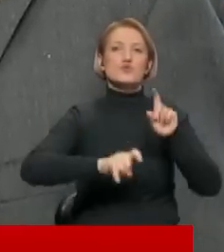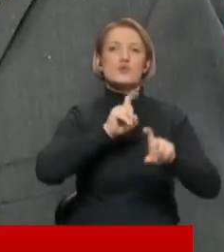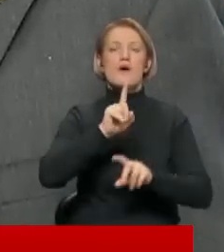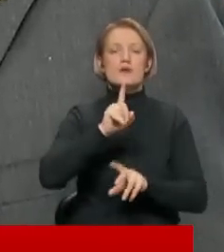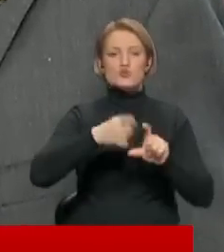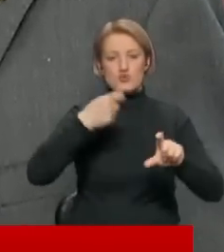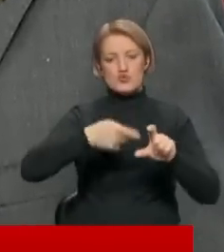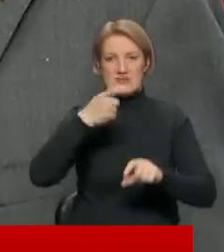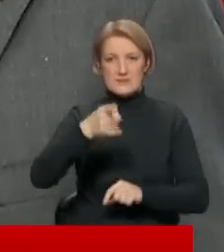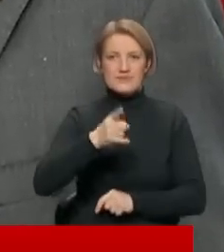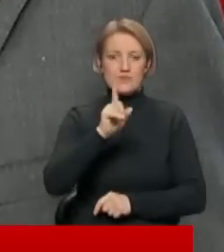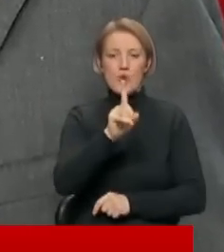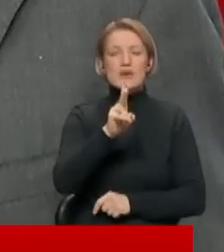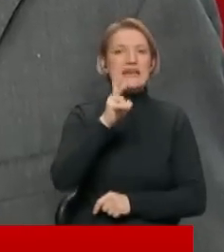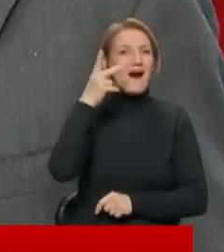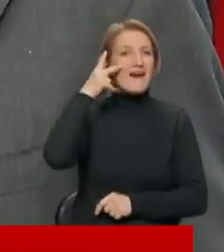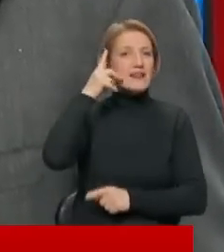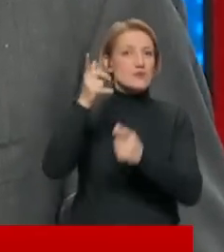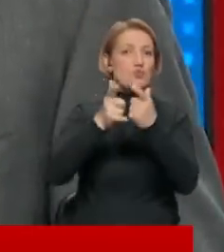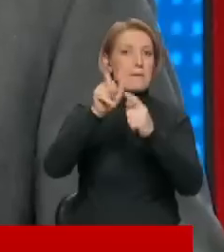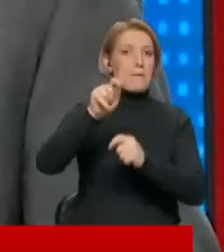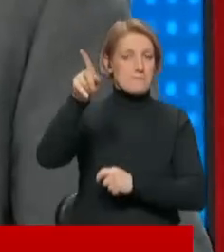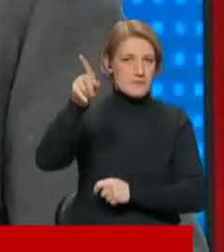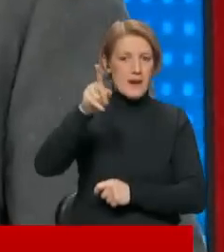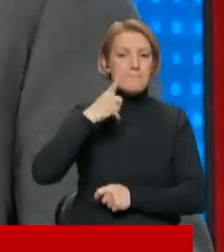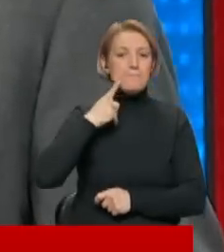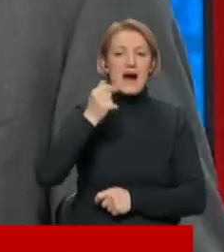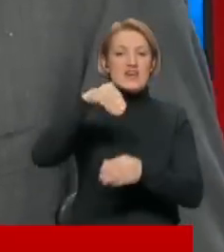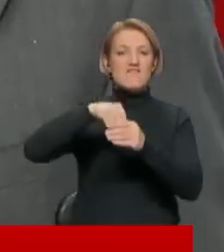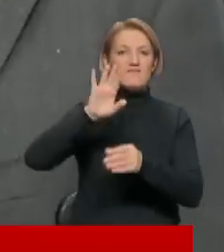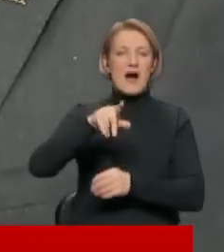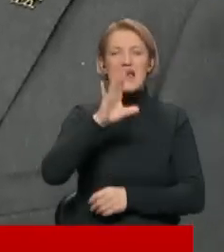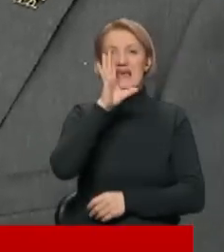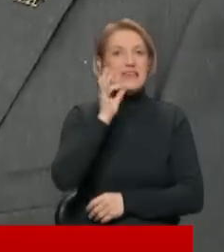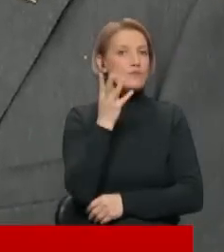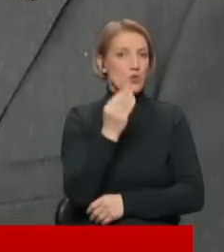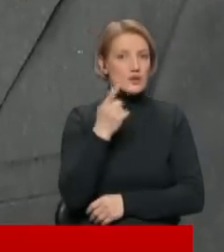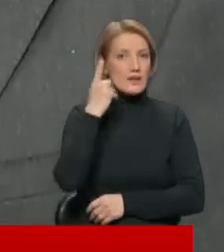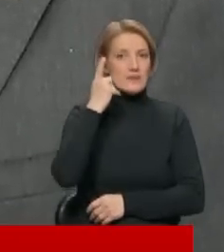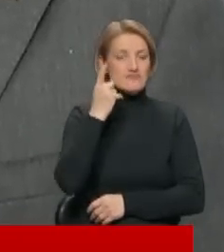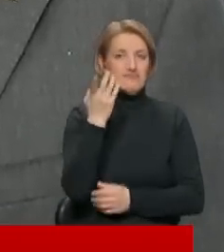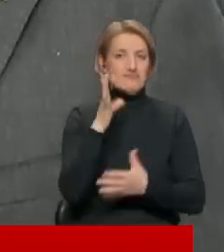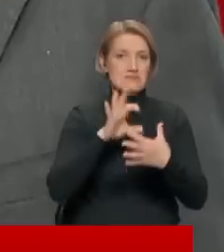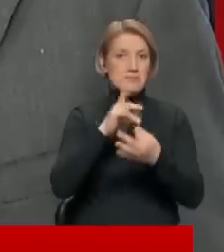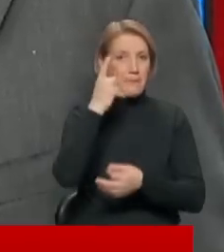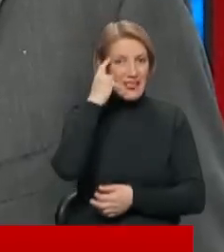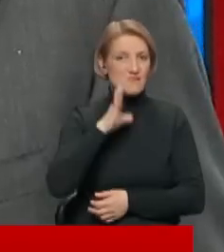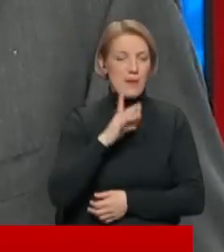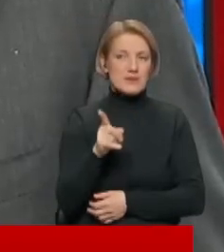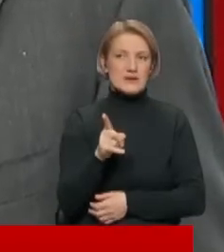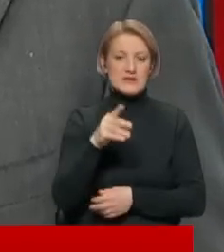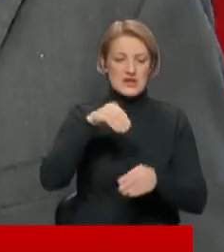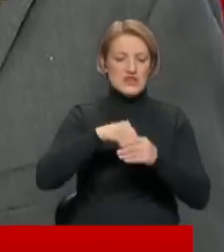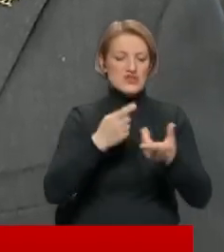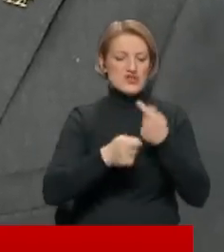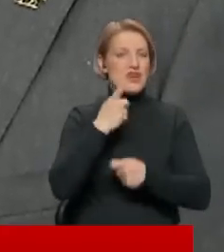gecesinde bir bakan olduğu da söyleniyor o bakanın kim olduğuna dair bir bilginiz var mı Ben sayın içişleri